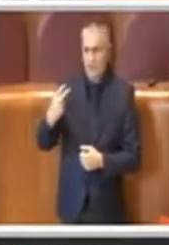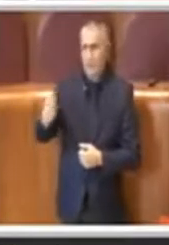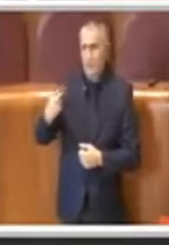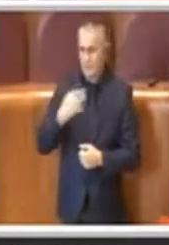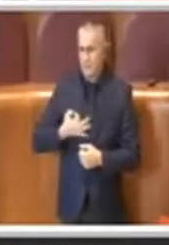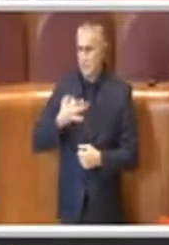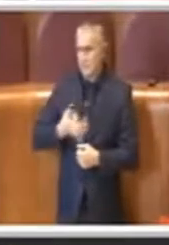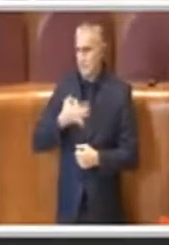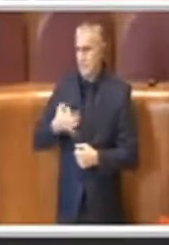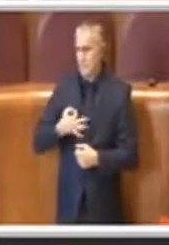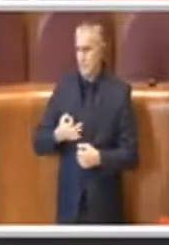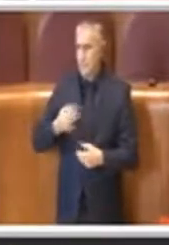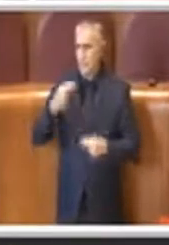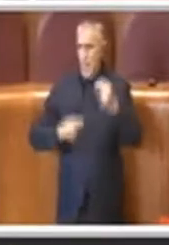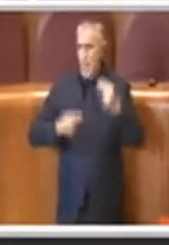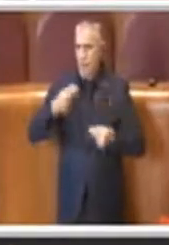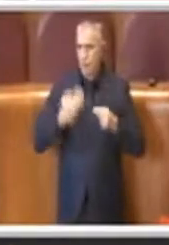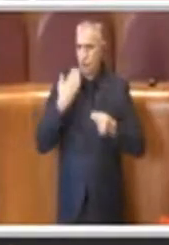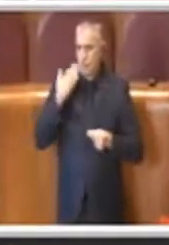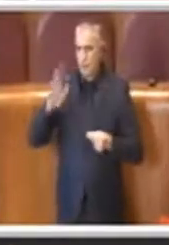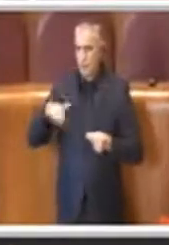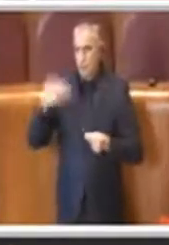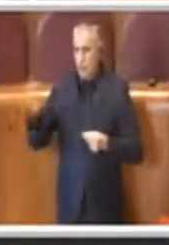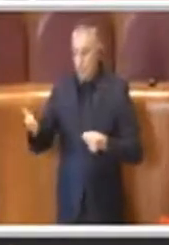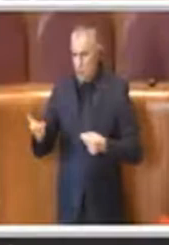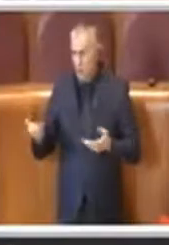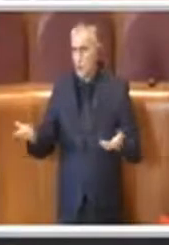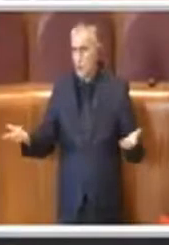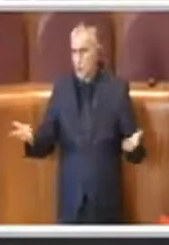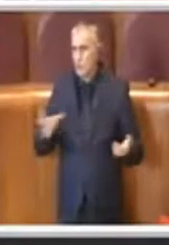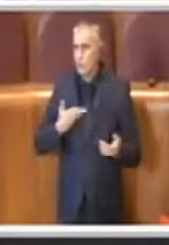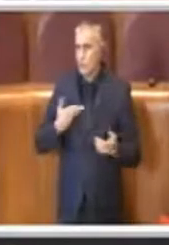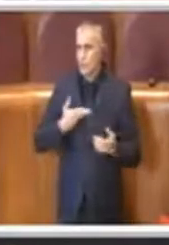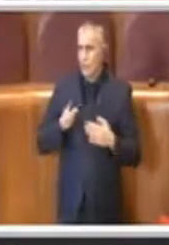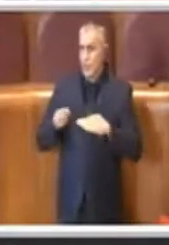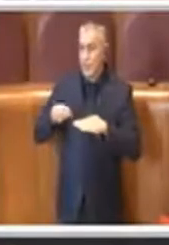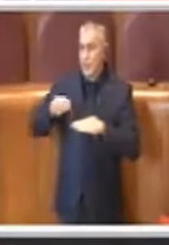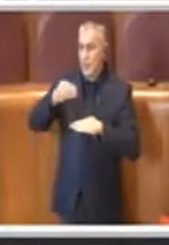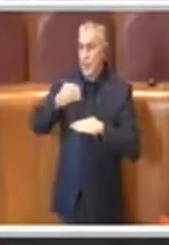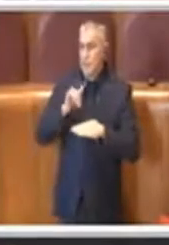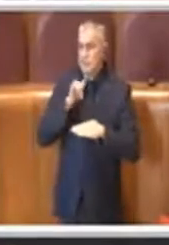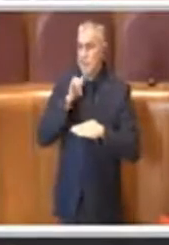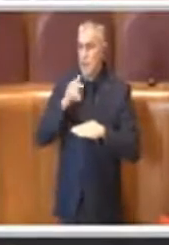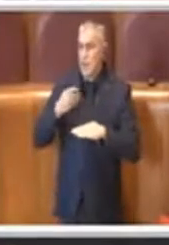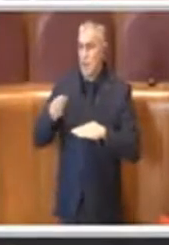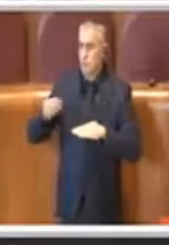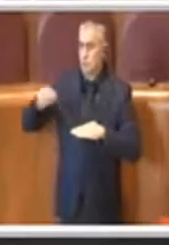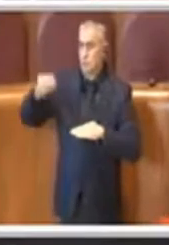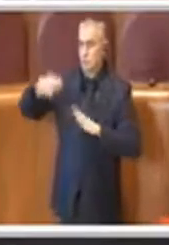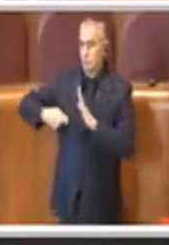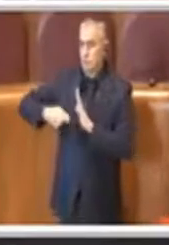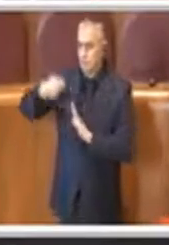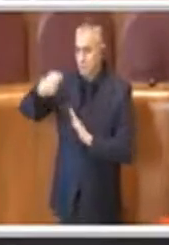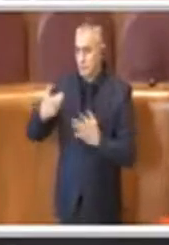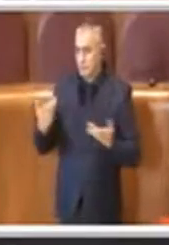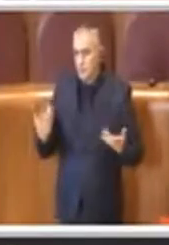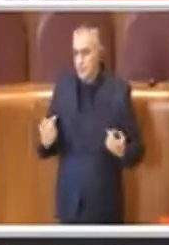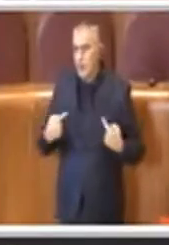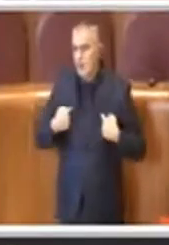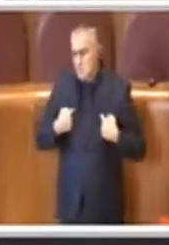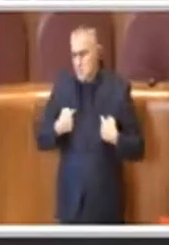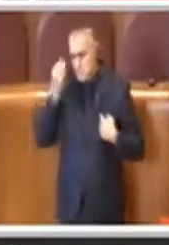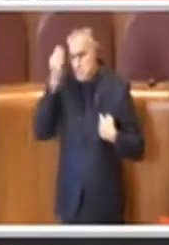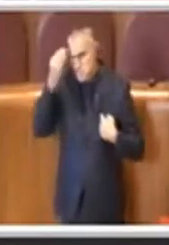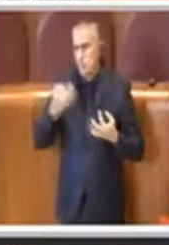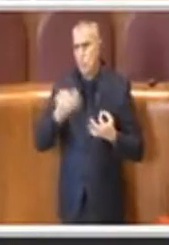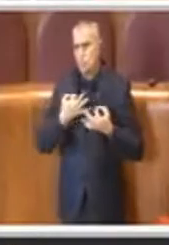fuori bilancio che presentano appunto degli interessi passivi elevati. E quindi gli dico che sicuramente è giusto intervenire